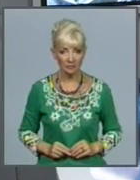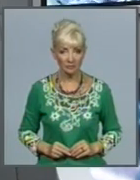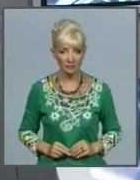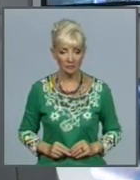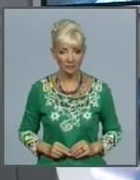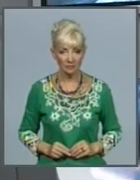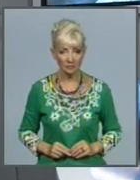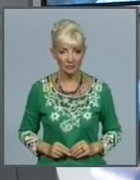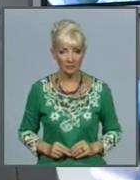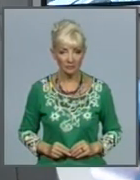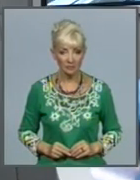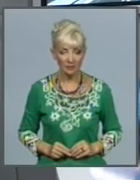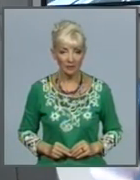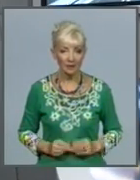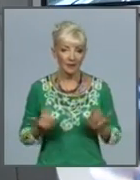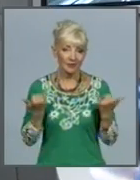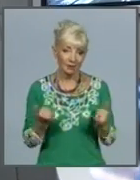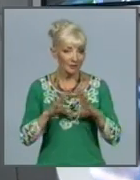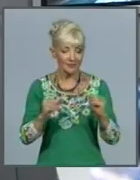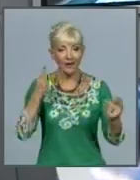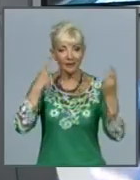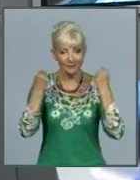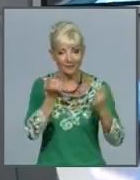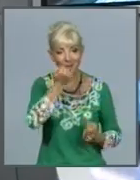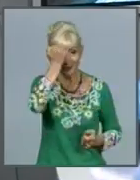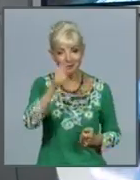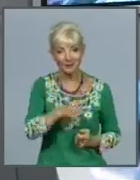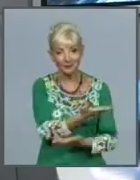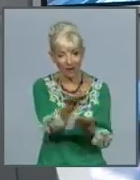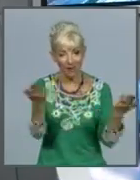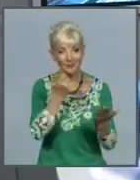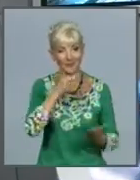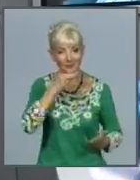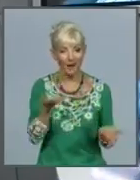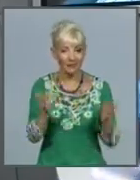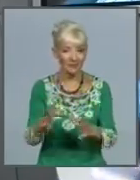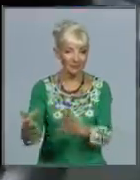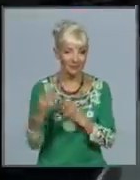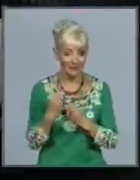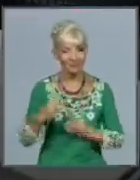Тож, наразі це вся інформація. Дякую вам за увагу. Залишайтеся з нами. До побачення.